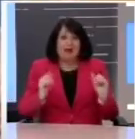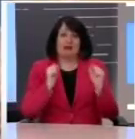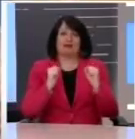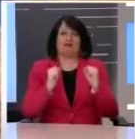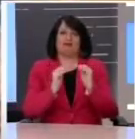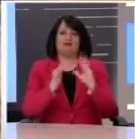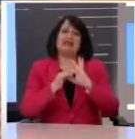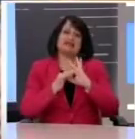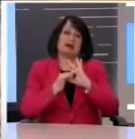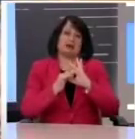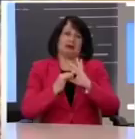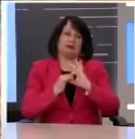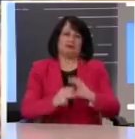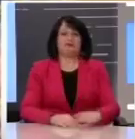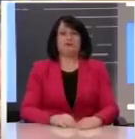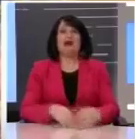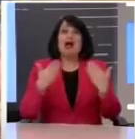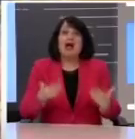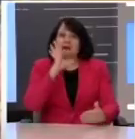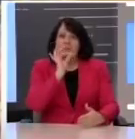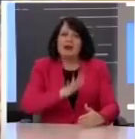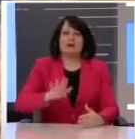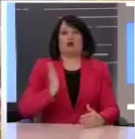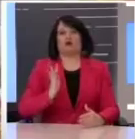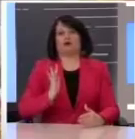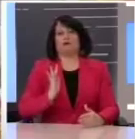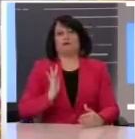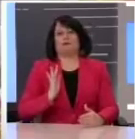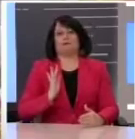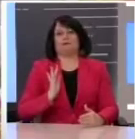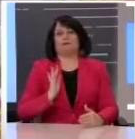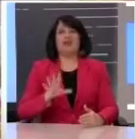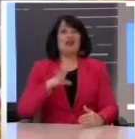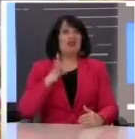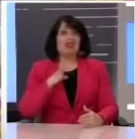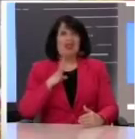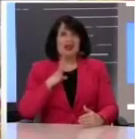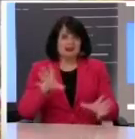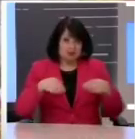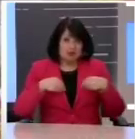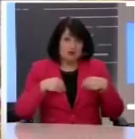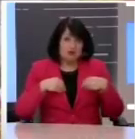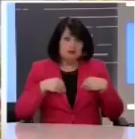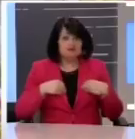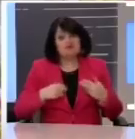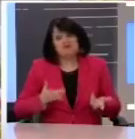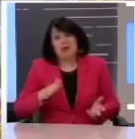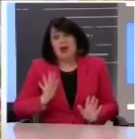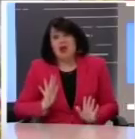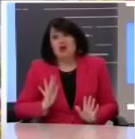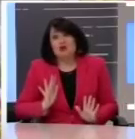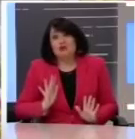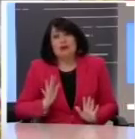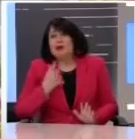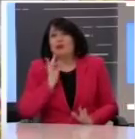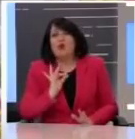τη συνεργασία. Αυτή είναι η πραγματικότητα. Και όποιος δεν θέλει να τη δει την πραγματικότητα, προφανώς το